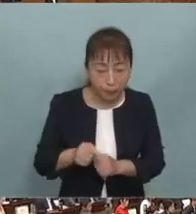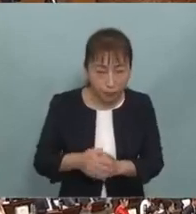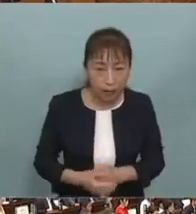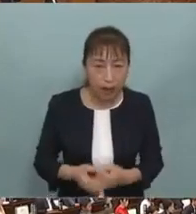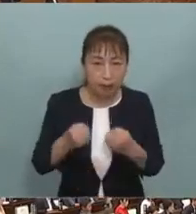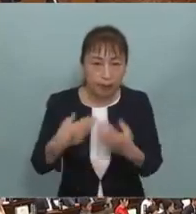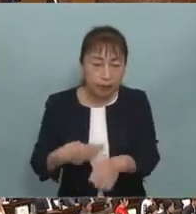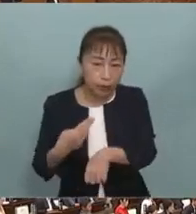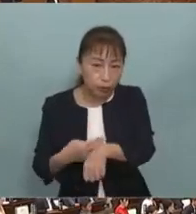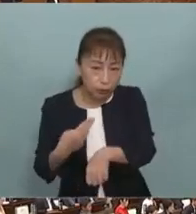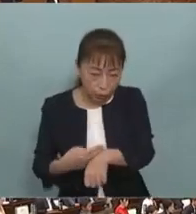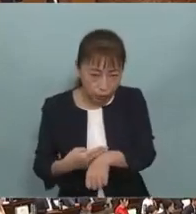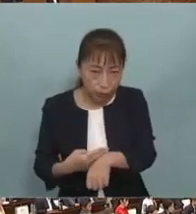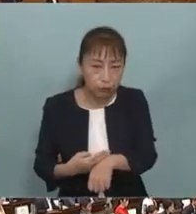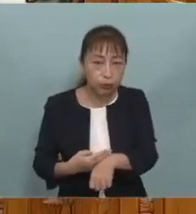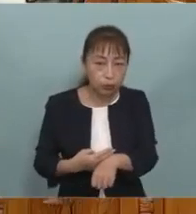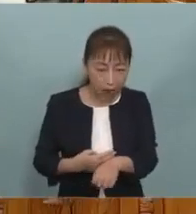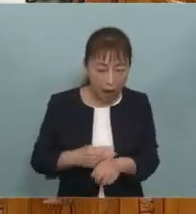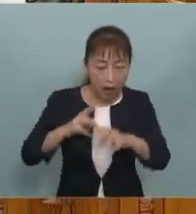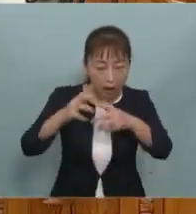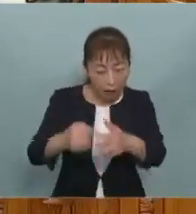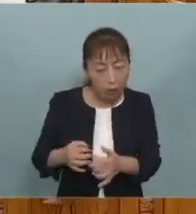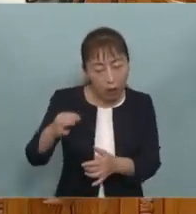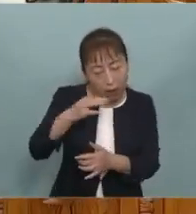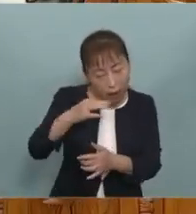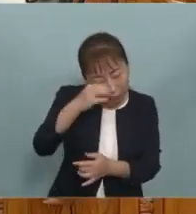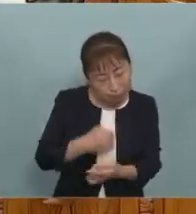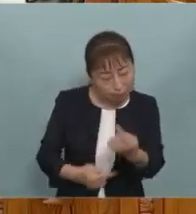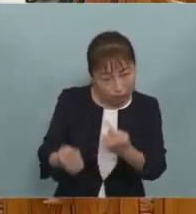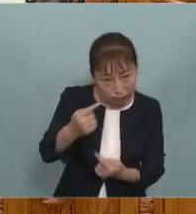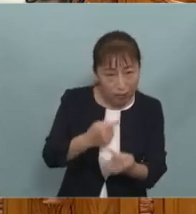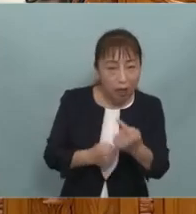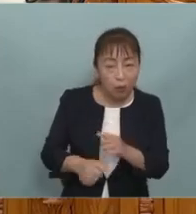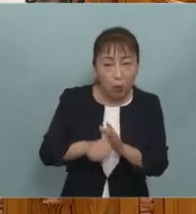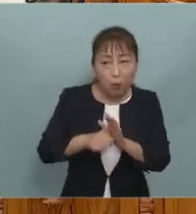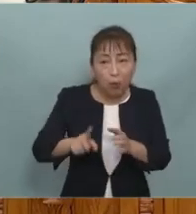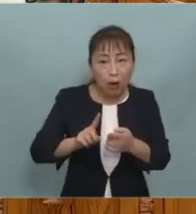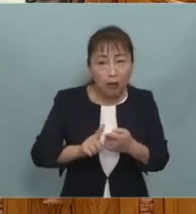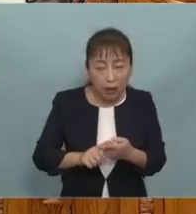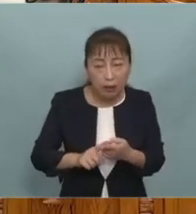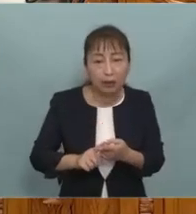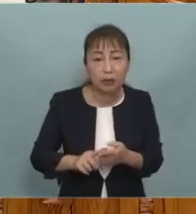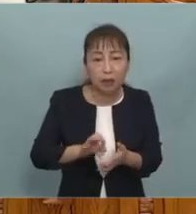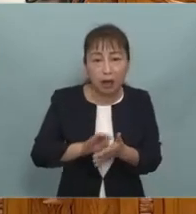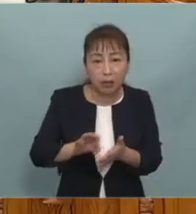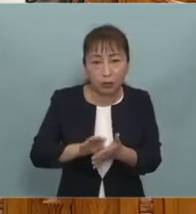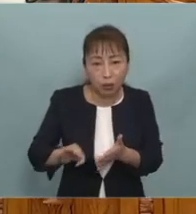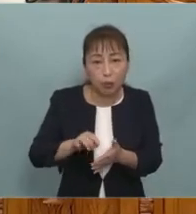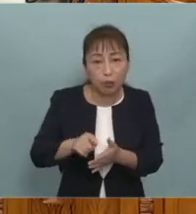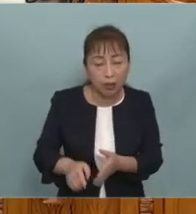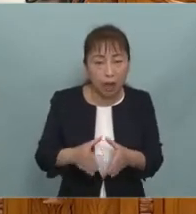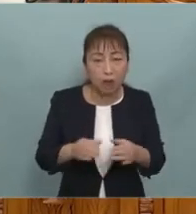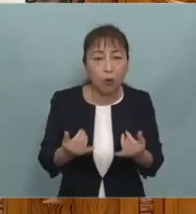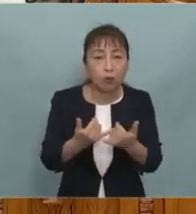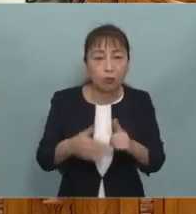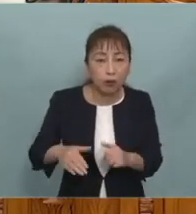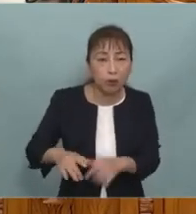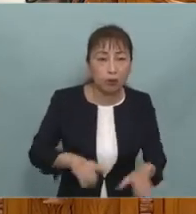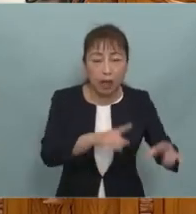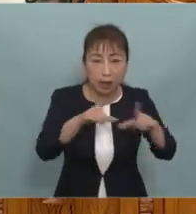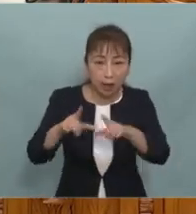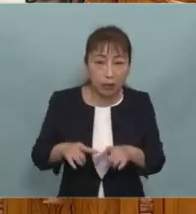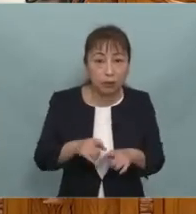やインバウンドの大きな流れなどの効果的な活用も視野に入れ国民の生活を守り